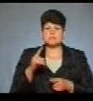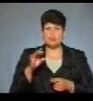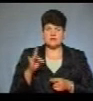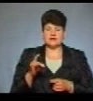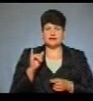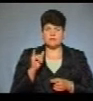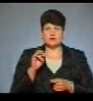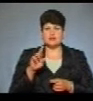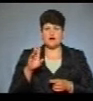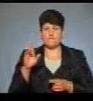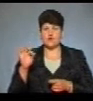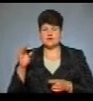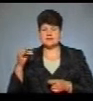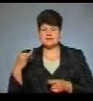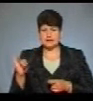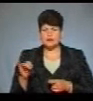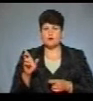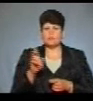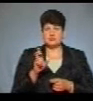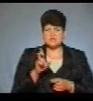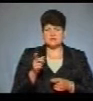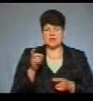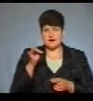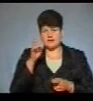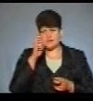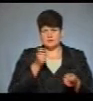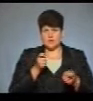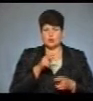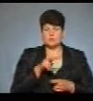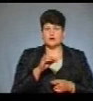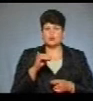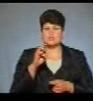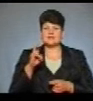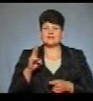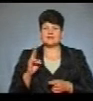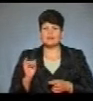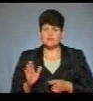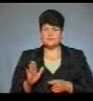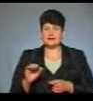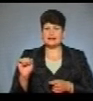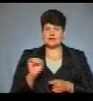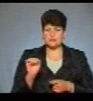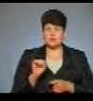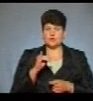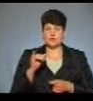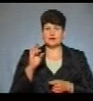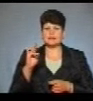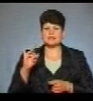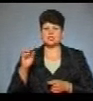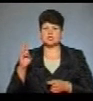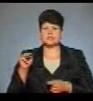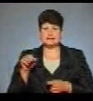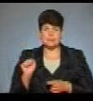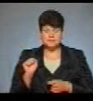райдержадміністрації Ігоря Яворського, Борщівської адміністрації Людмилу Юськів і Теребовлянської Юрія Ништу.